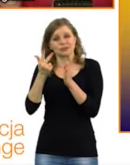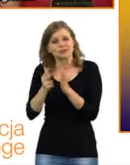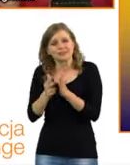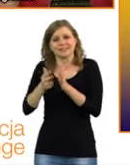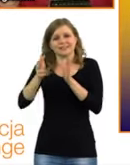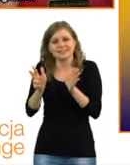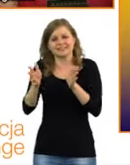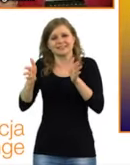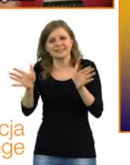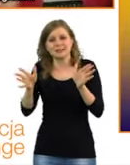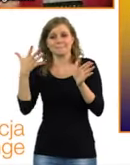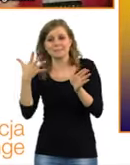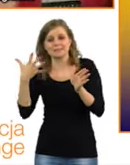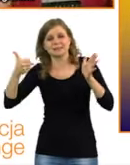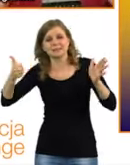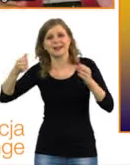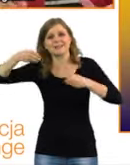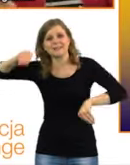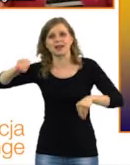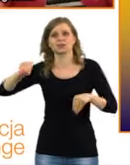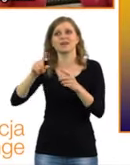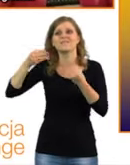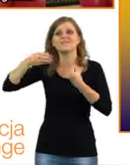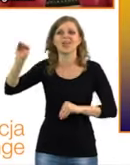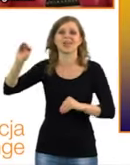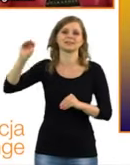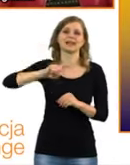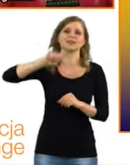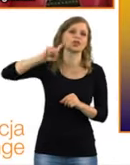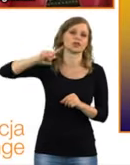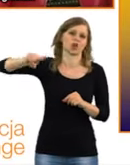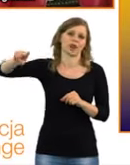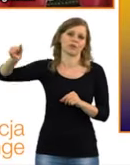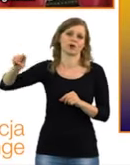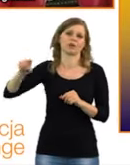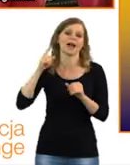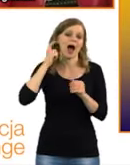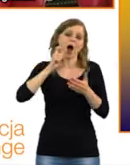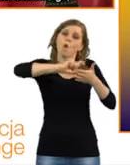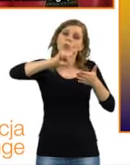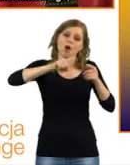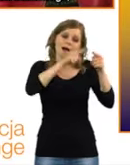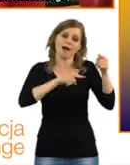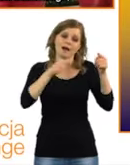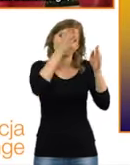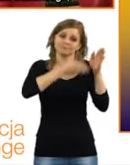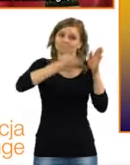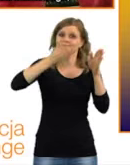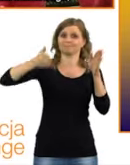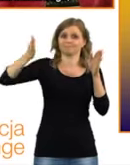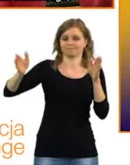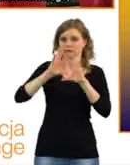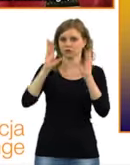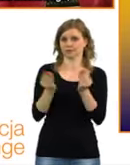reagowało na więcej, czyli na wszystkie częstotliwości, jakie mamy w audiogramie.